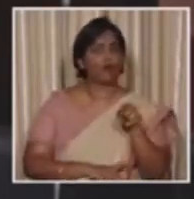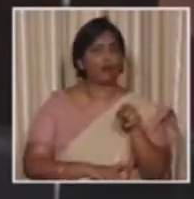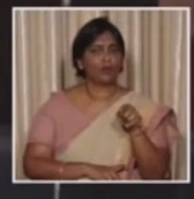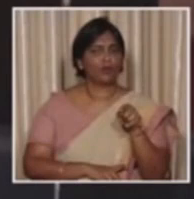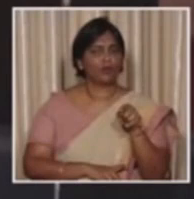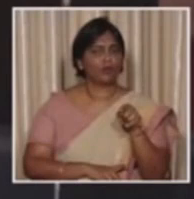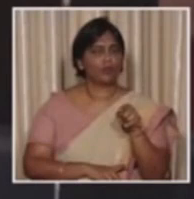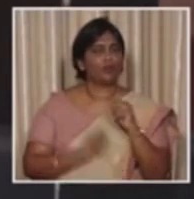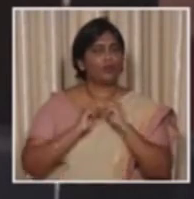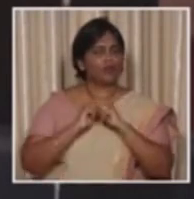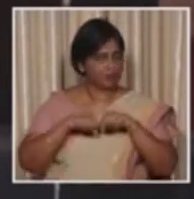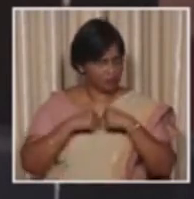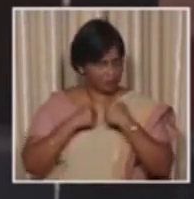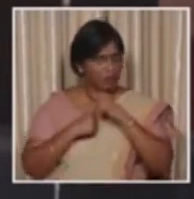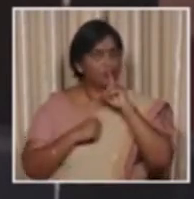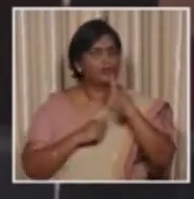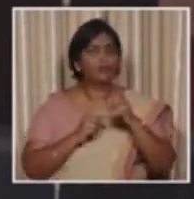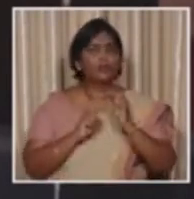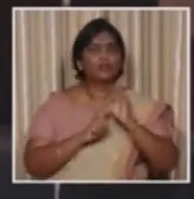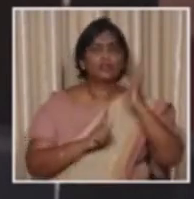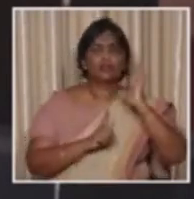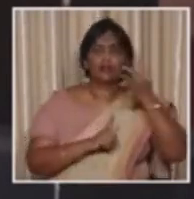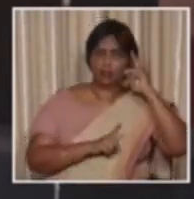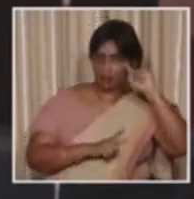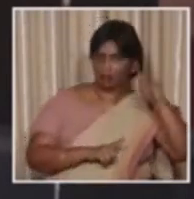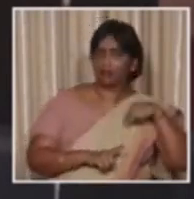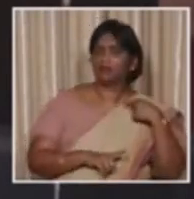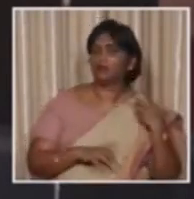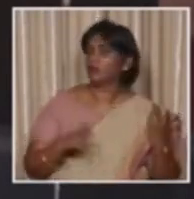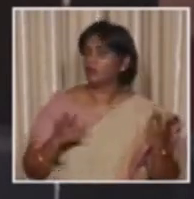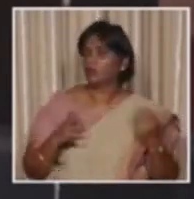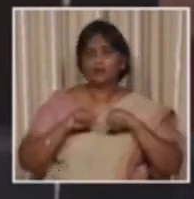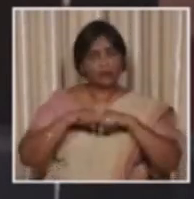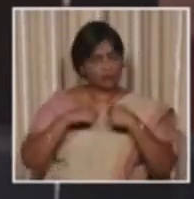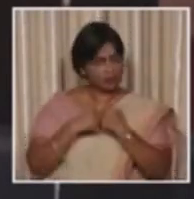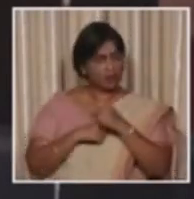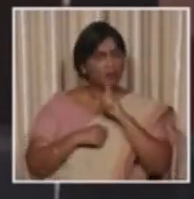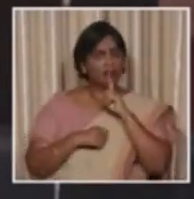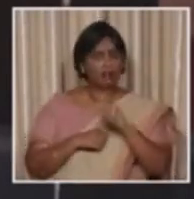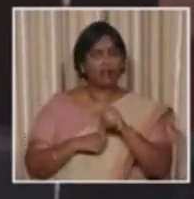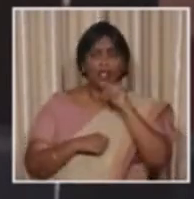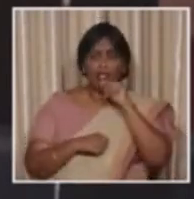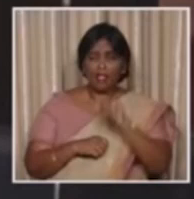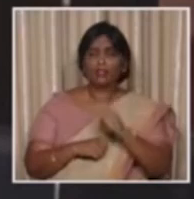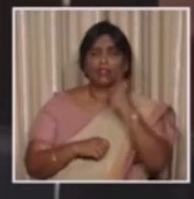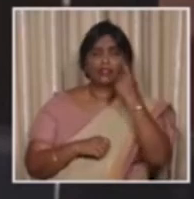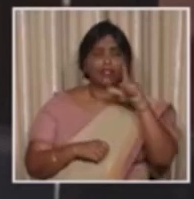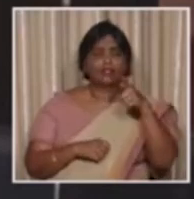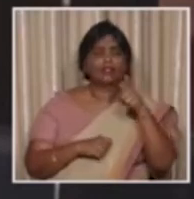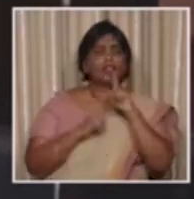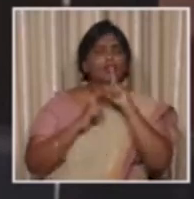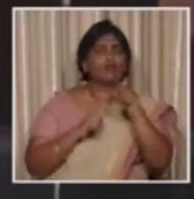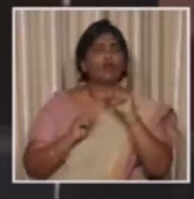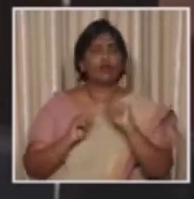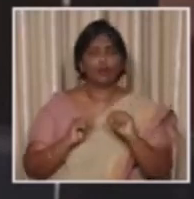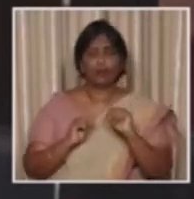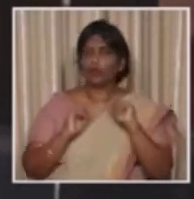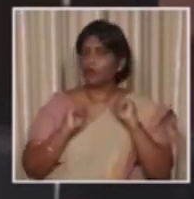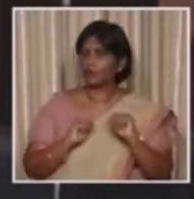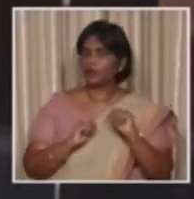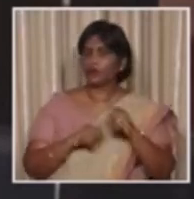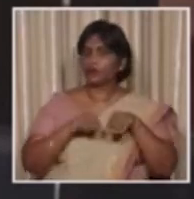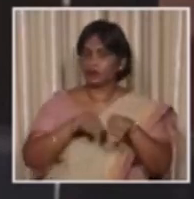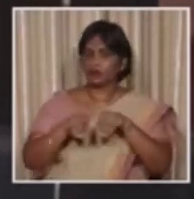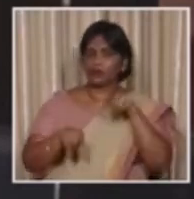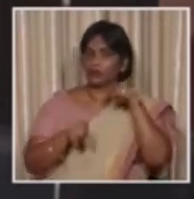தொழிற்சங்கங்களா அல்லது ஜனாதிபதியா அல்லது பெருந்தோட்டமா என்ற உண்மை எங்களுக்கு தெரியப்படுத்தப்பட வேண்டும். ஏனென்றால் பெருந்தோட்டத்தை பொறுத்தளவில் நாங்களும் அங்கு